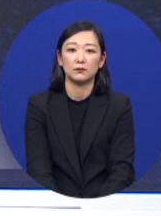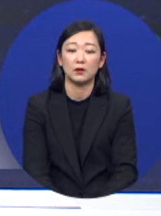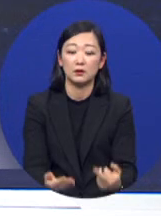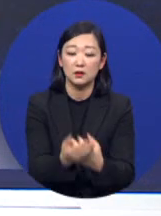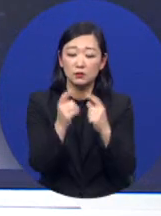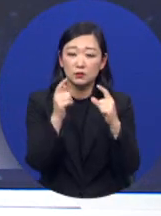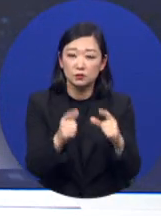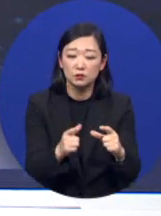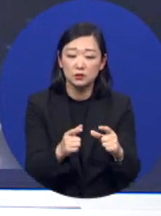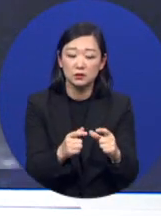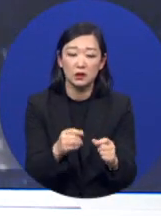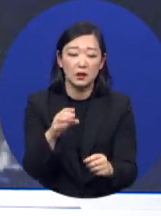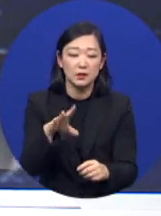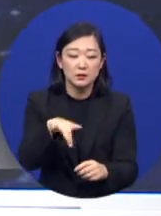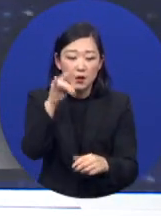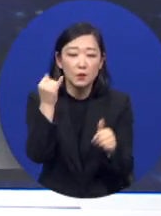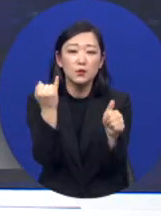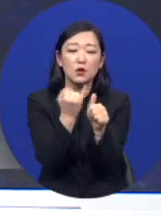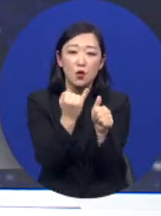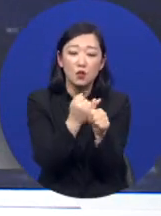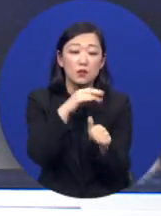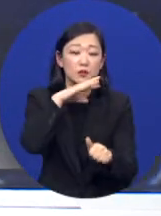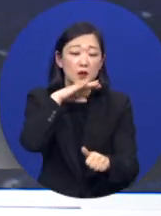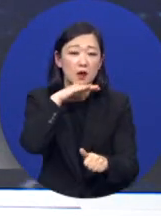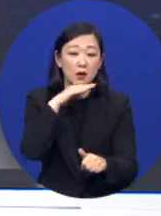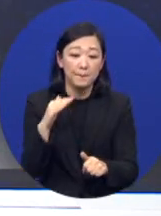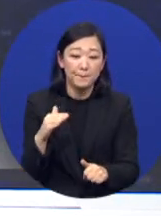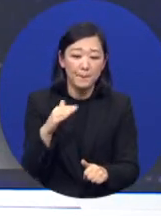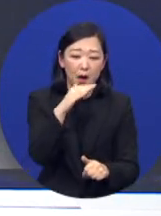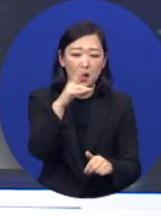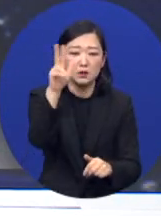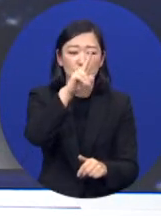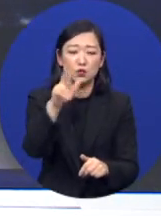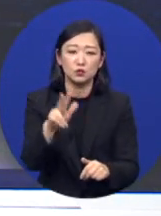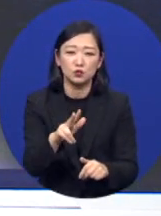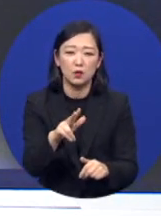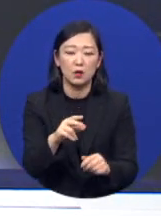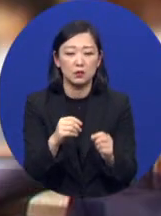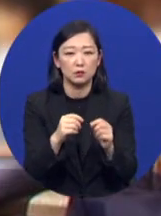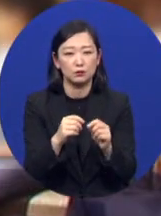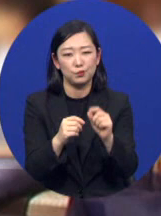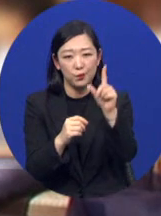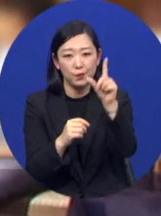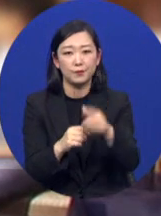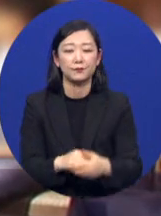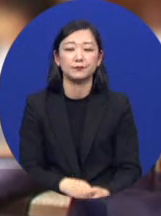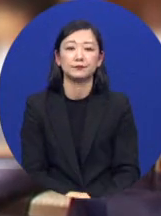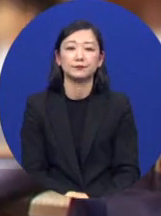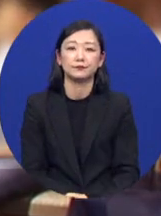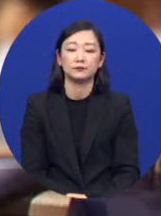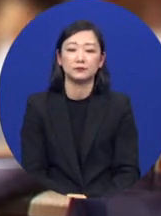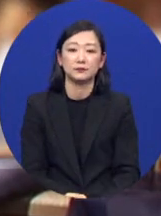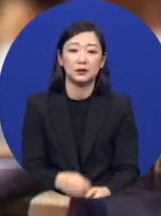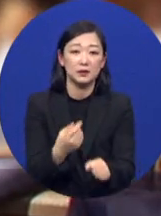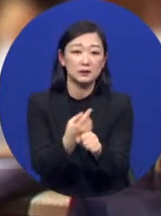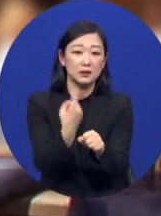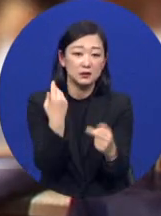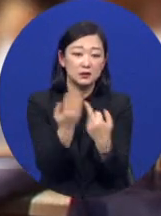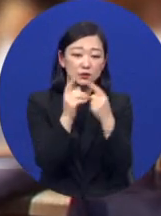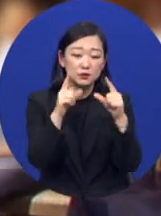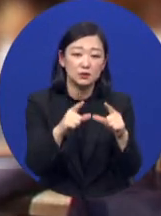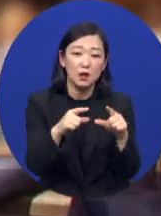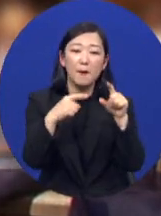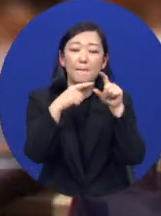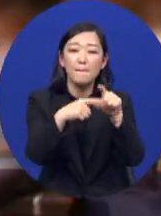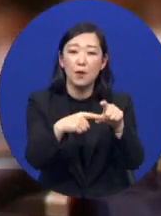제주역의 초혼연령 상승 포기 전국에서 가장 큰 것으로 나타났습니다 통계청에 따르면 지난해 제주지역의